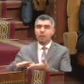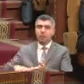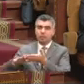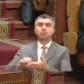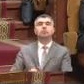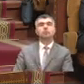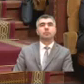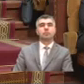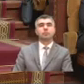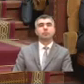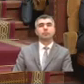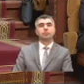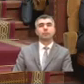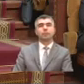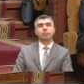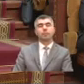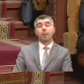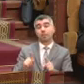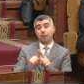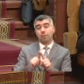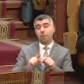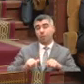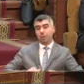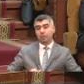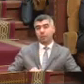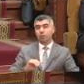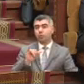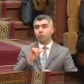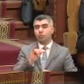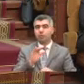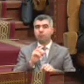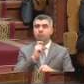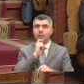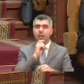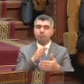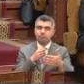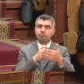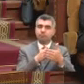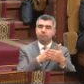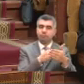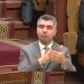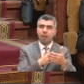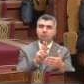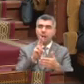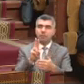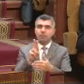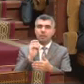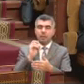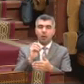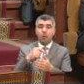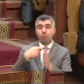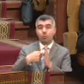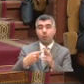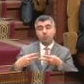الوزير، يبقى أمامكم تحدي التنزيل والتفعيل لهذا الورش الملكي الكبير، ونحن واثقون من قدرتكم على هذا التحدي